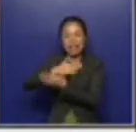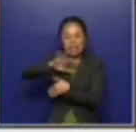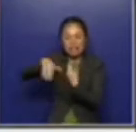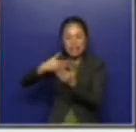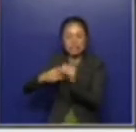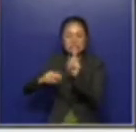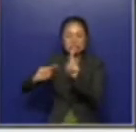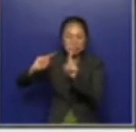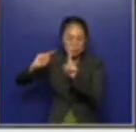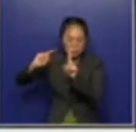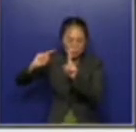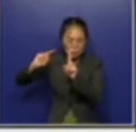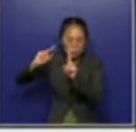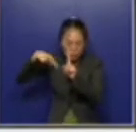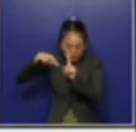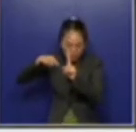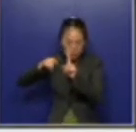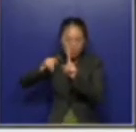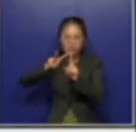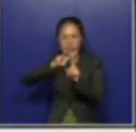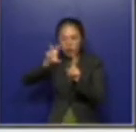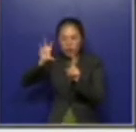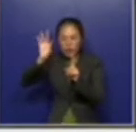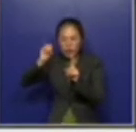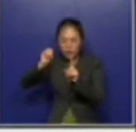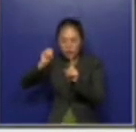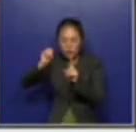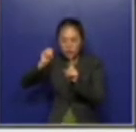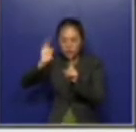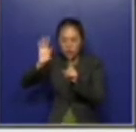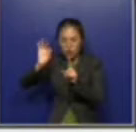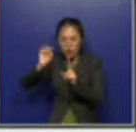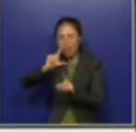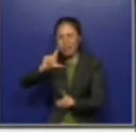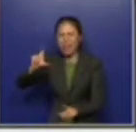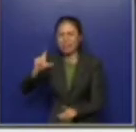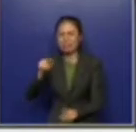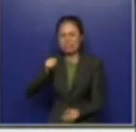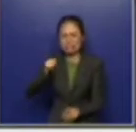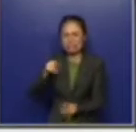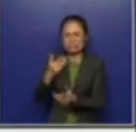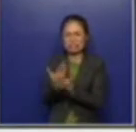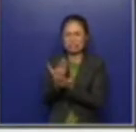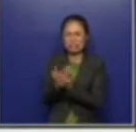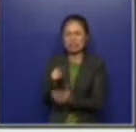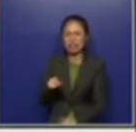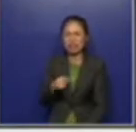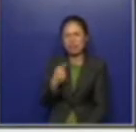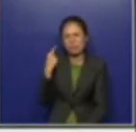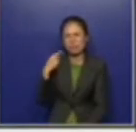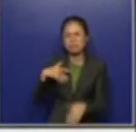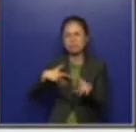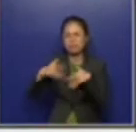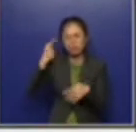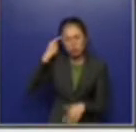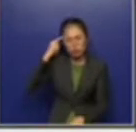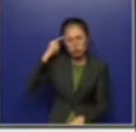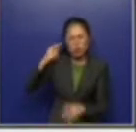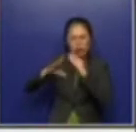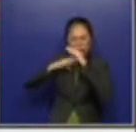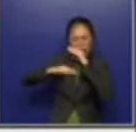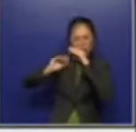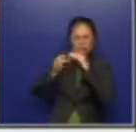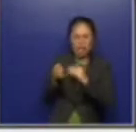1,292 ล้านบาทท่านประธานที่เคารพครับประชาชนไม่ค่อยรู้หรอกครับว่าหน่วยงานนี้ทำอะไรหน่วยงานนี้ก็คือเจ้าของ